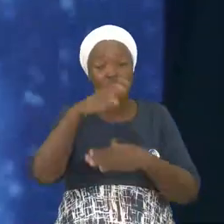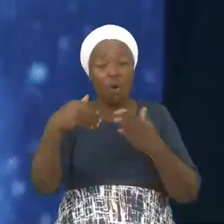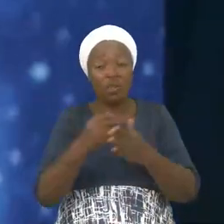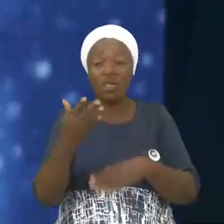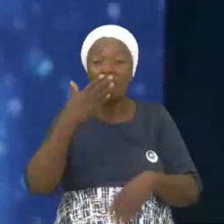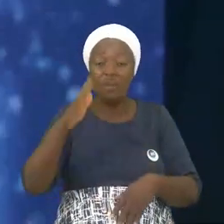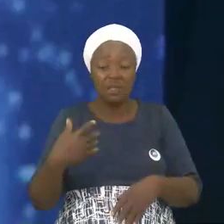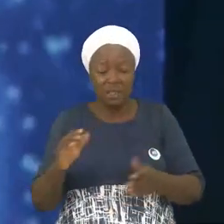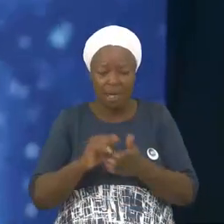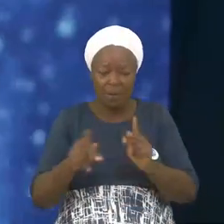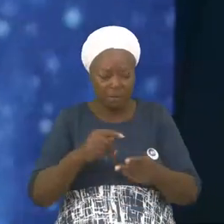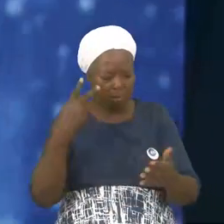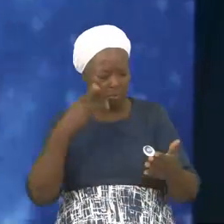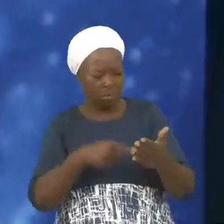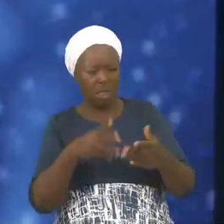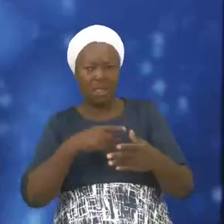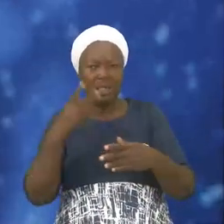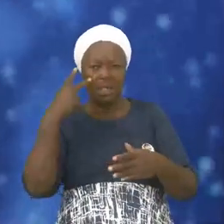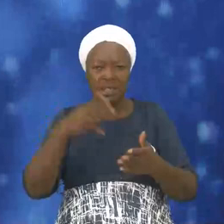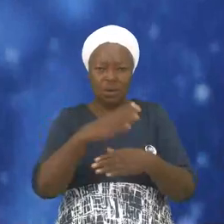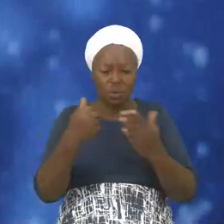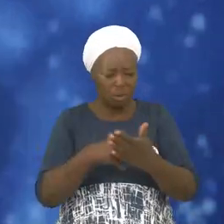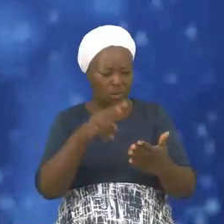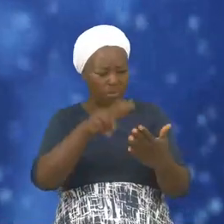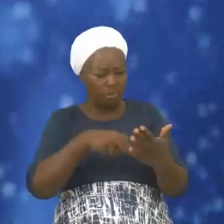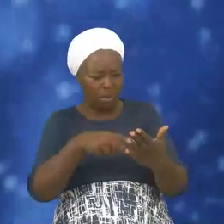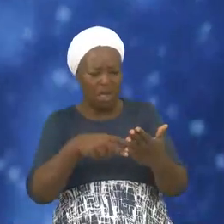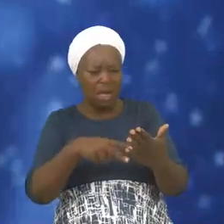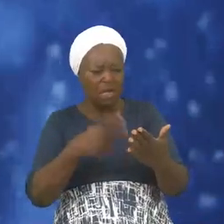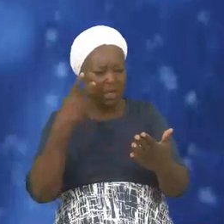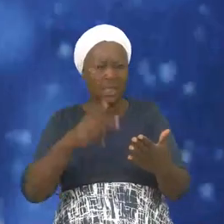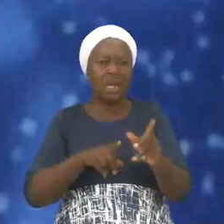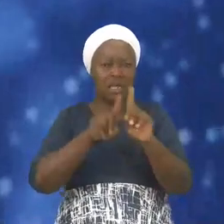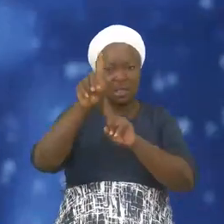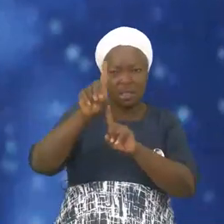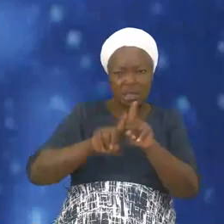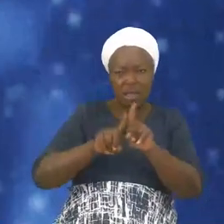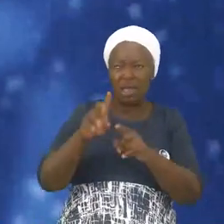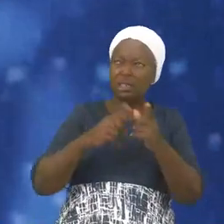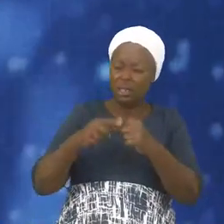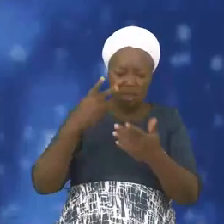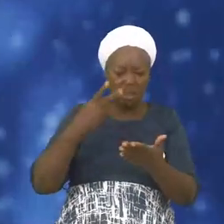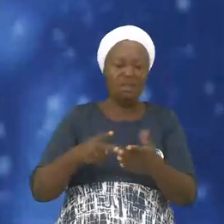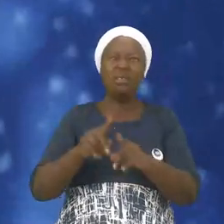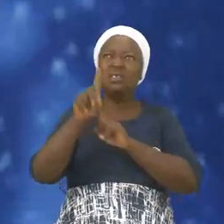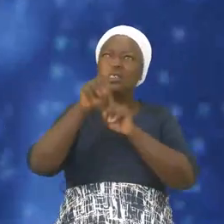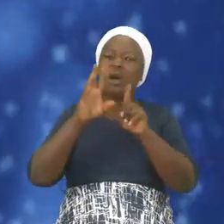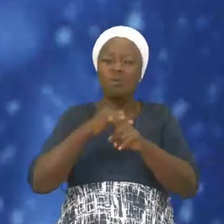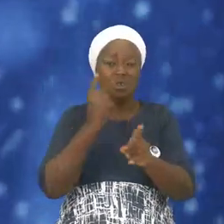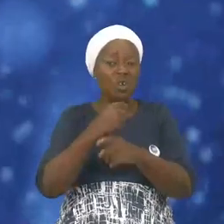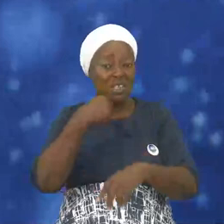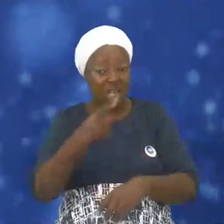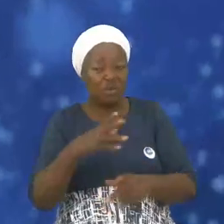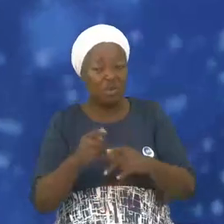Et toutes les astrologies, toutes les mauvaises choses que les gens regardent, ils regardent les zodiaques, ils regardent